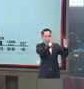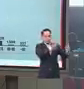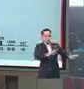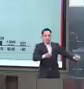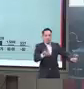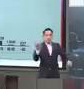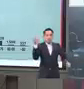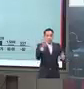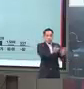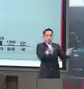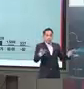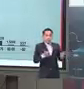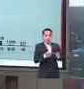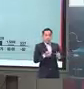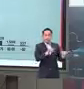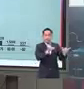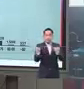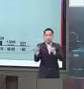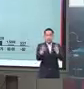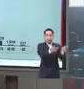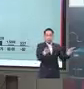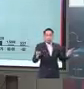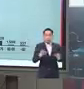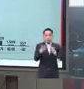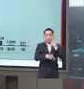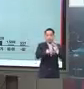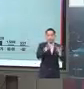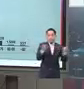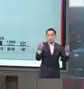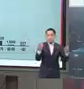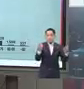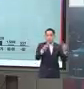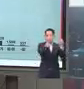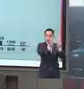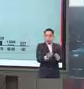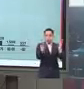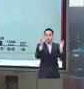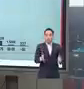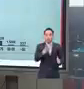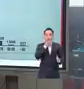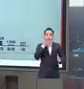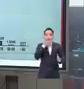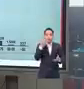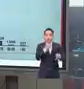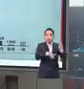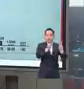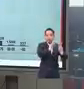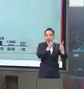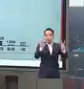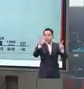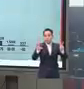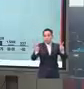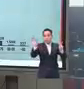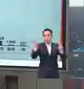Kursi ini sebagai makna kursi paling menyayangi banyak juga didominasi oleh pengemudi Muda 21 hingga 39